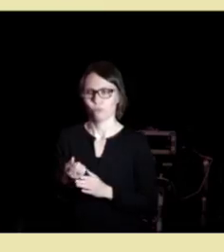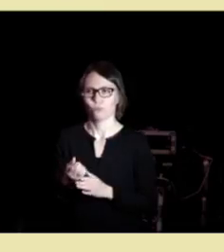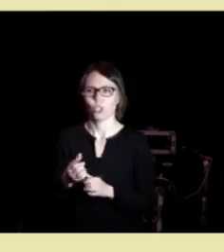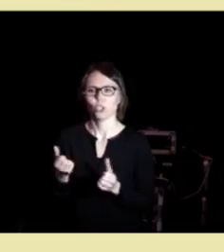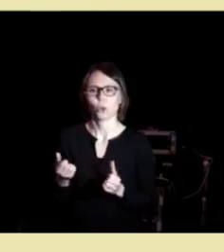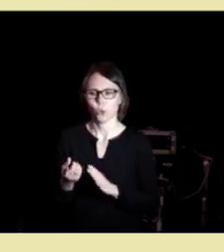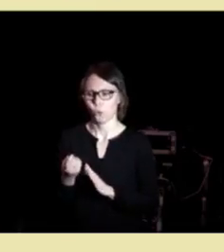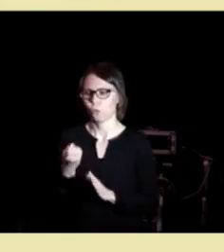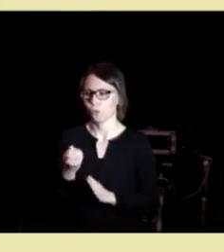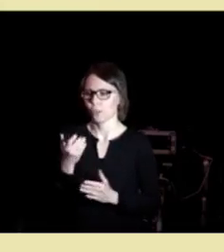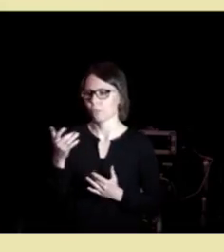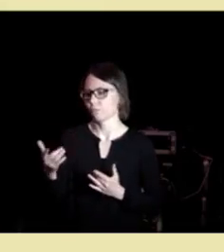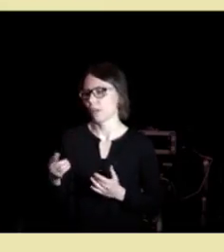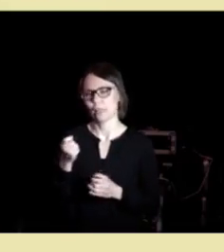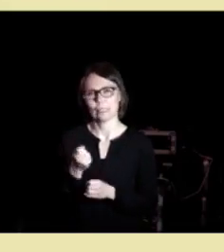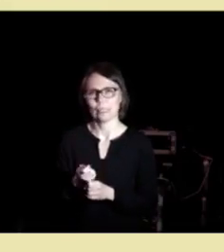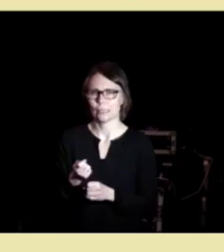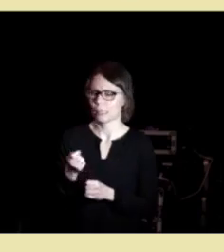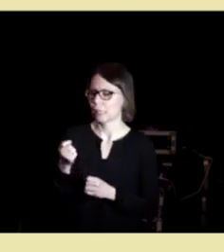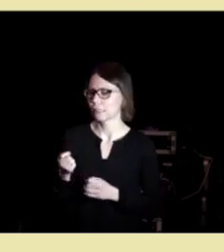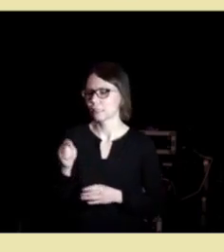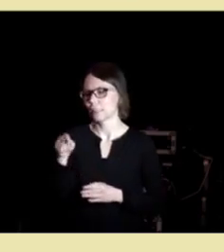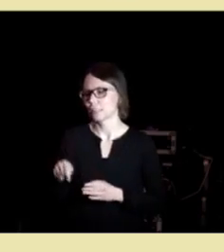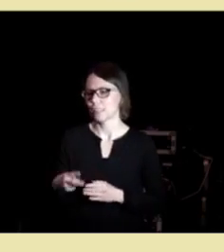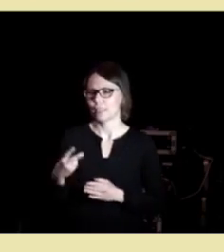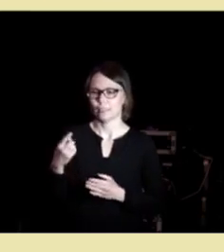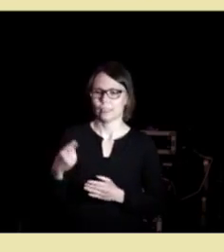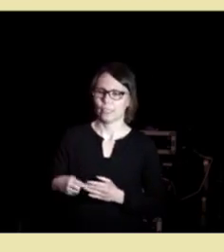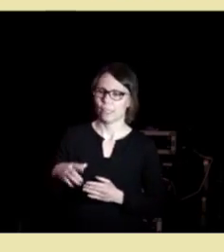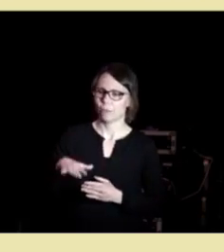de neste 10, 15, 20 årene.